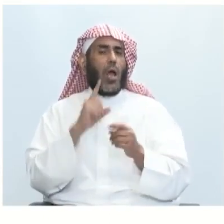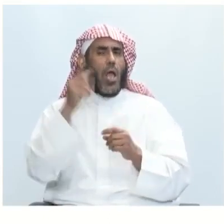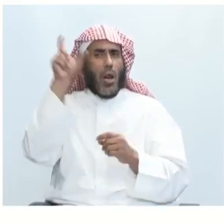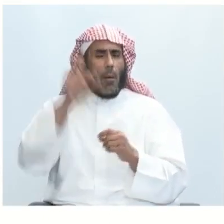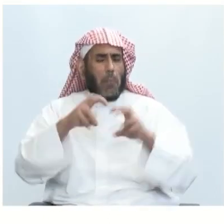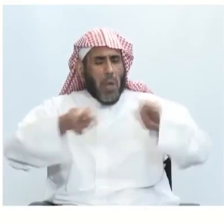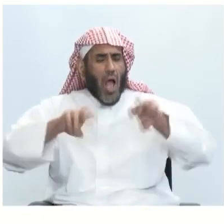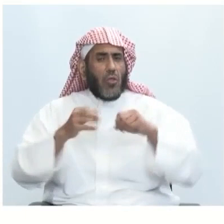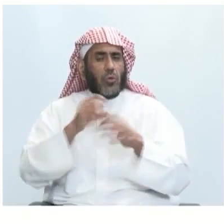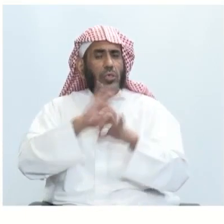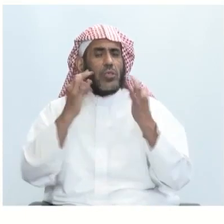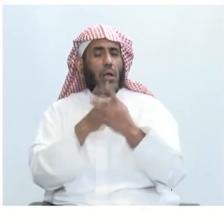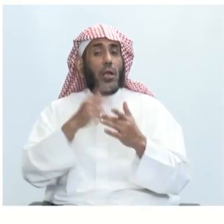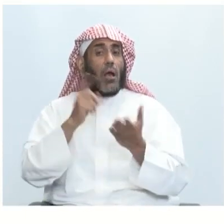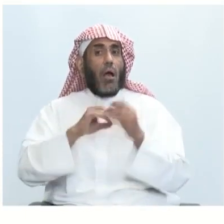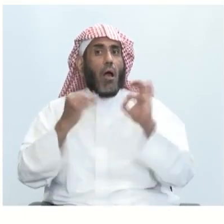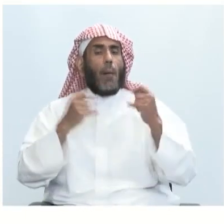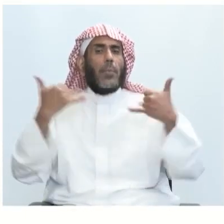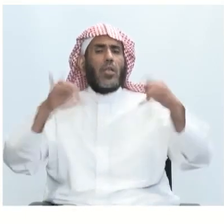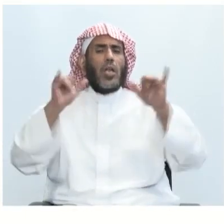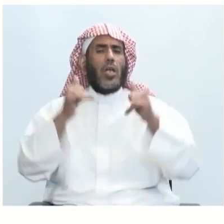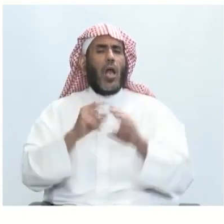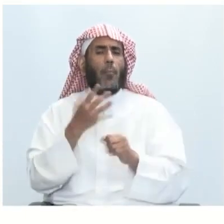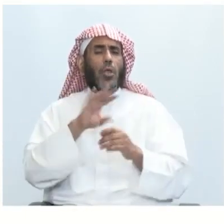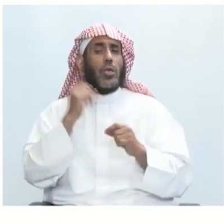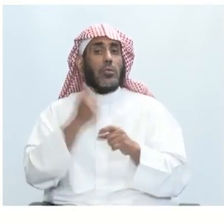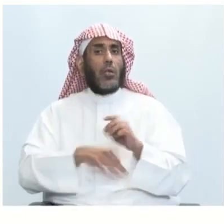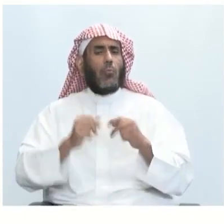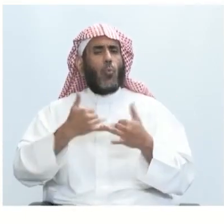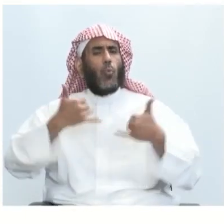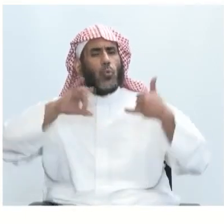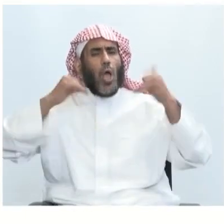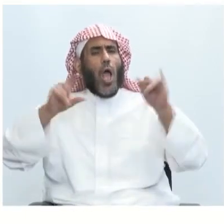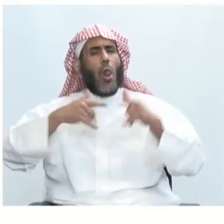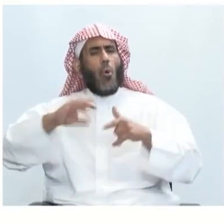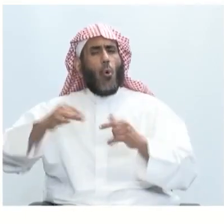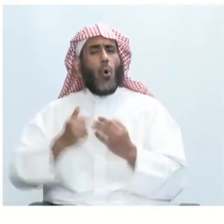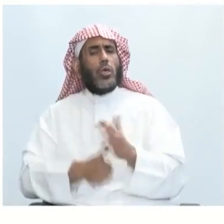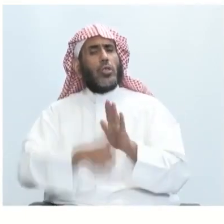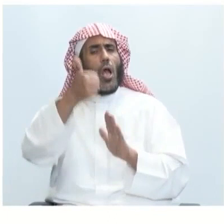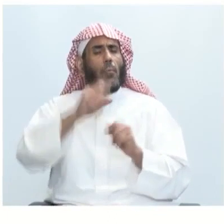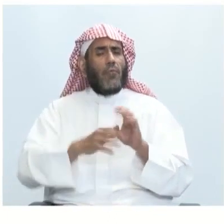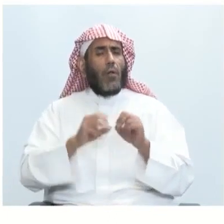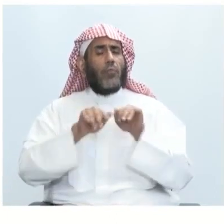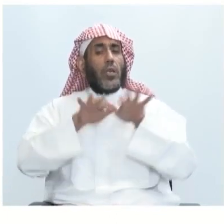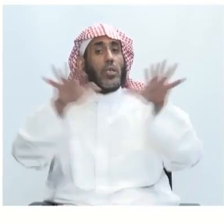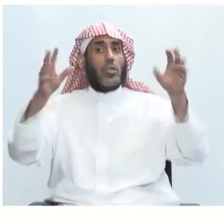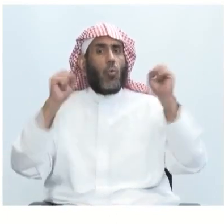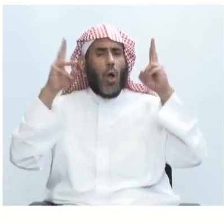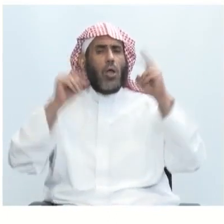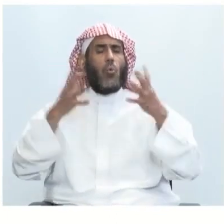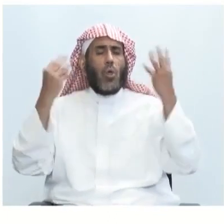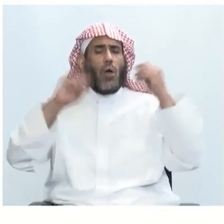اجتماعي ان اهميه الاعلام الذي استطاع عبر وسائله المختلفه الاسهام الفعال في نشر الوعي والثقافه بين